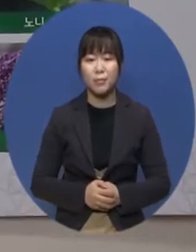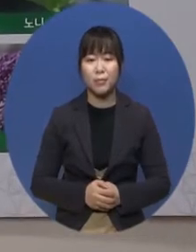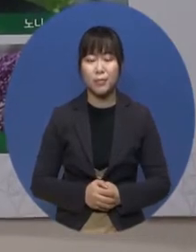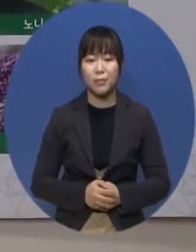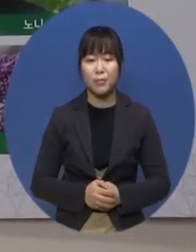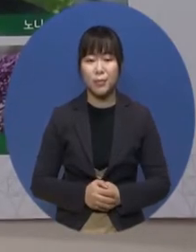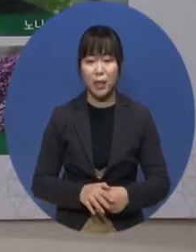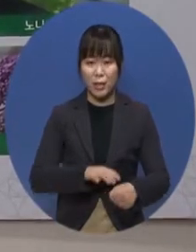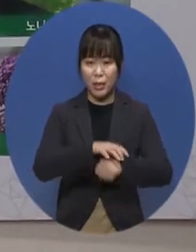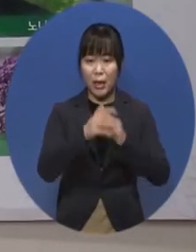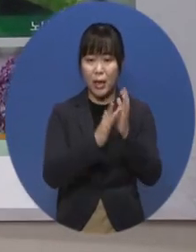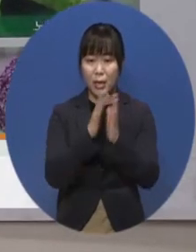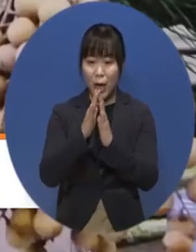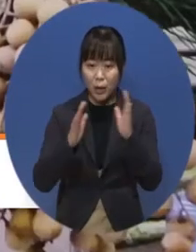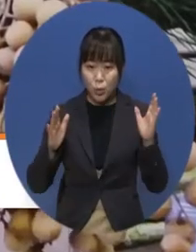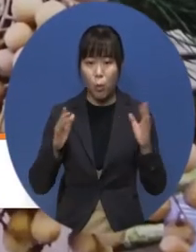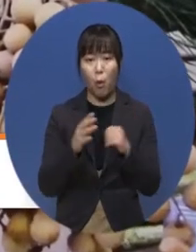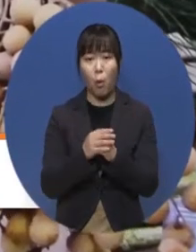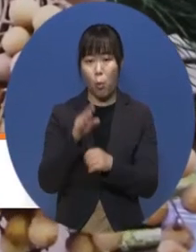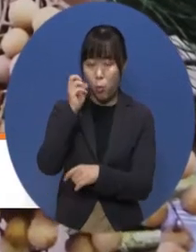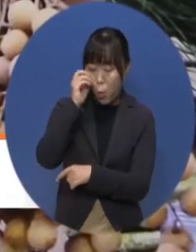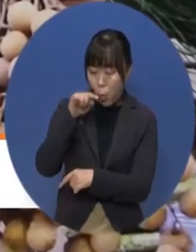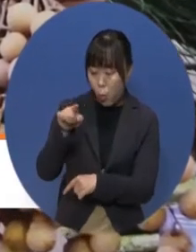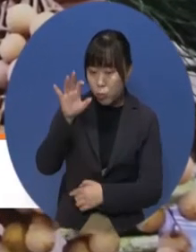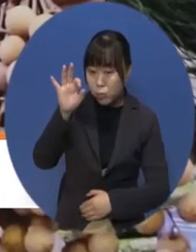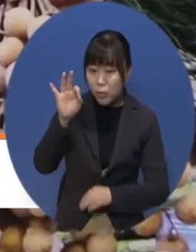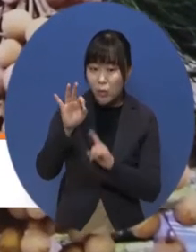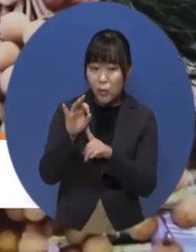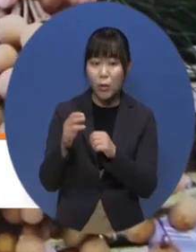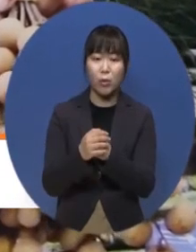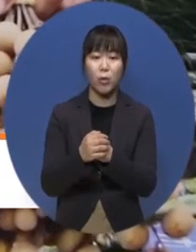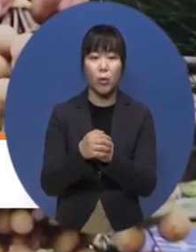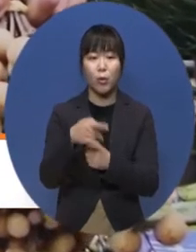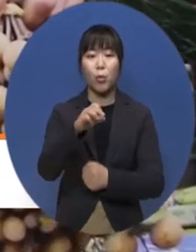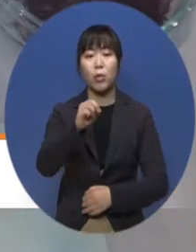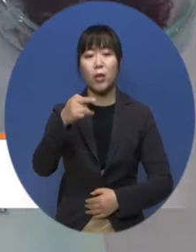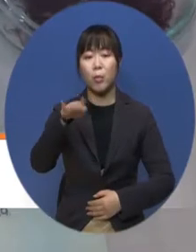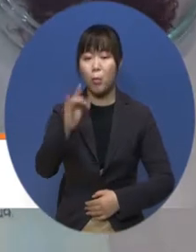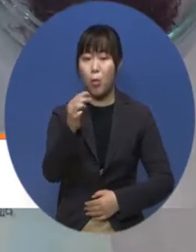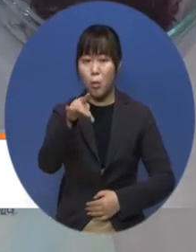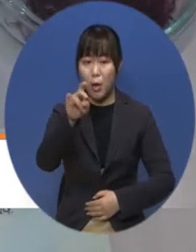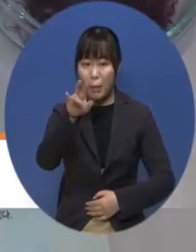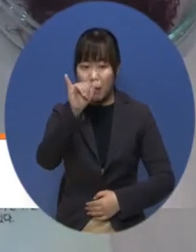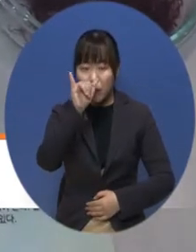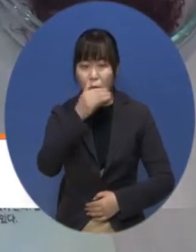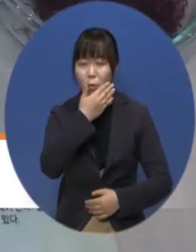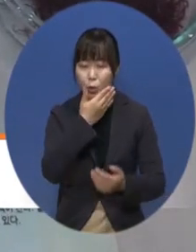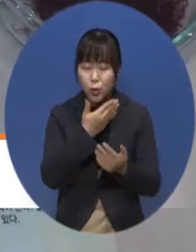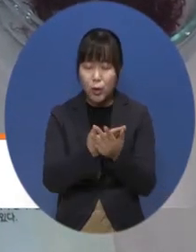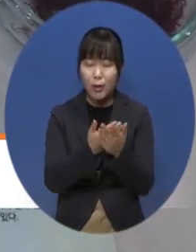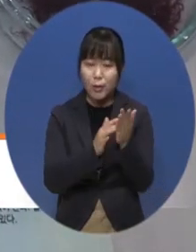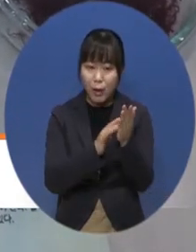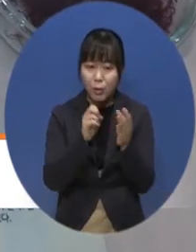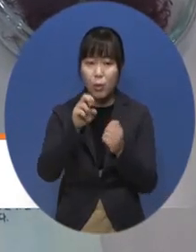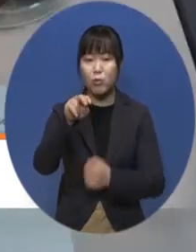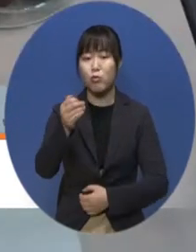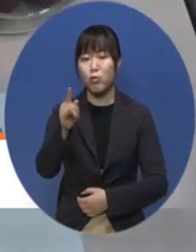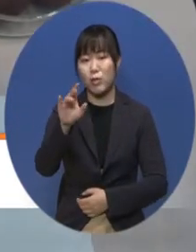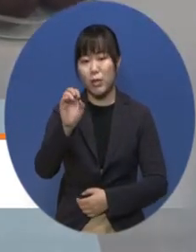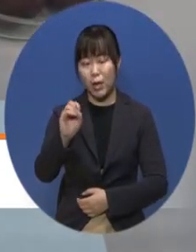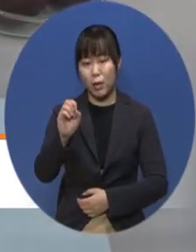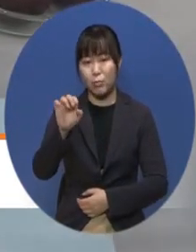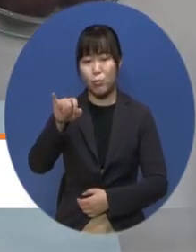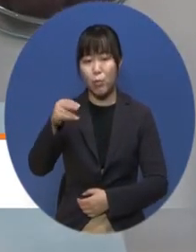먼저 세계의 약초와 희귀약재 코너에서는 동의보감에 기록된 귀한 약재와 유향,